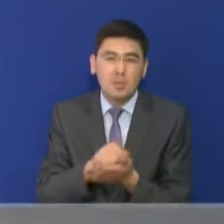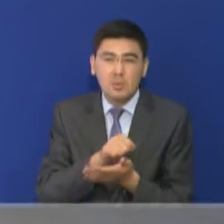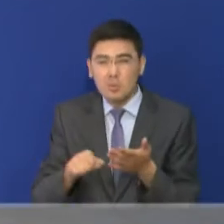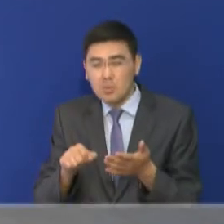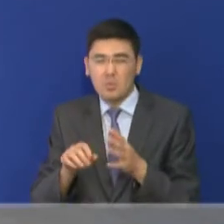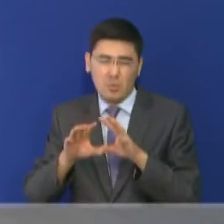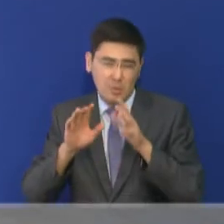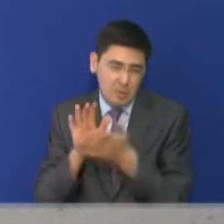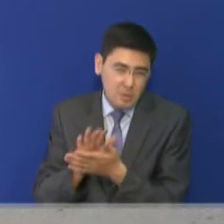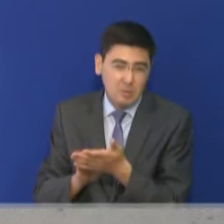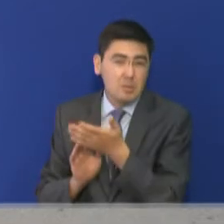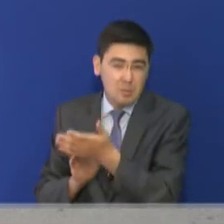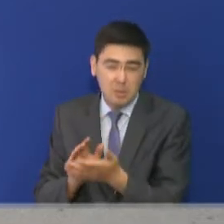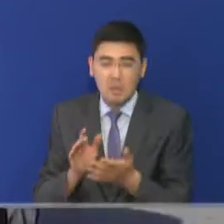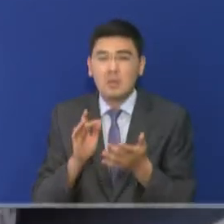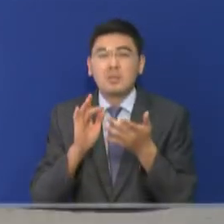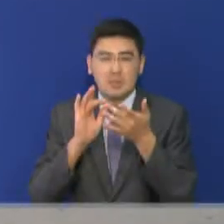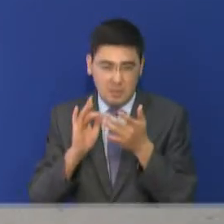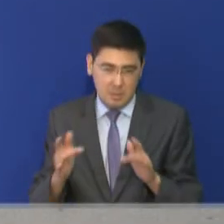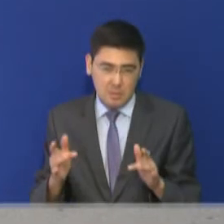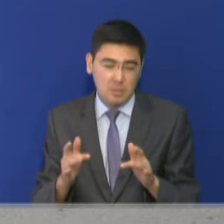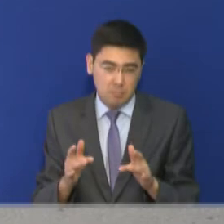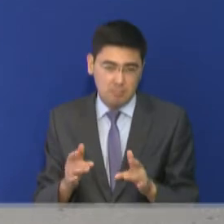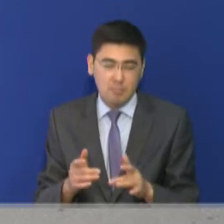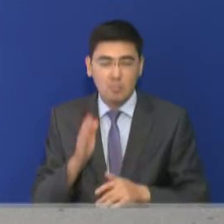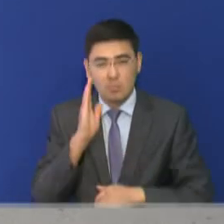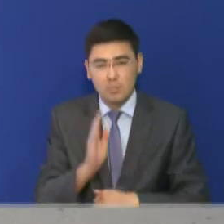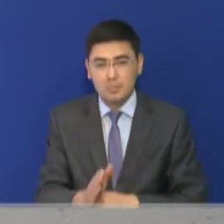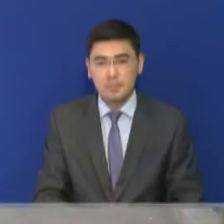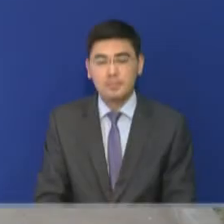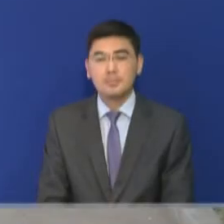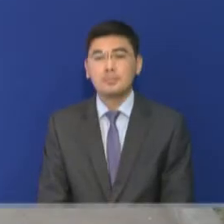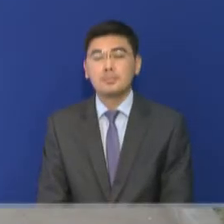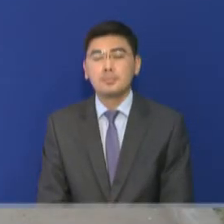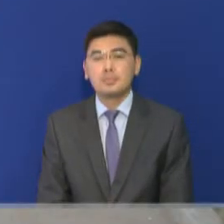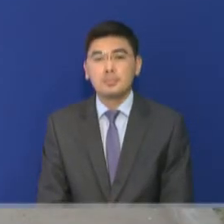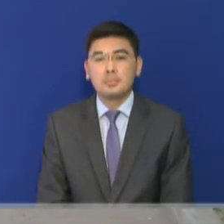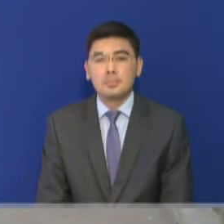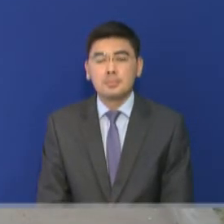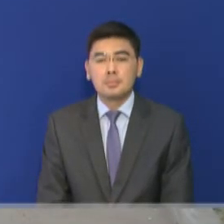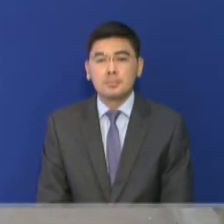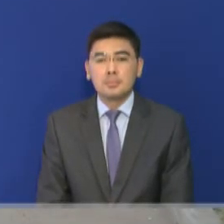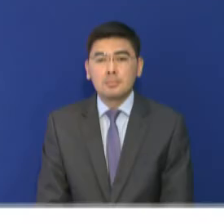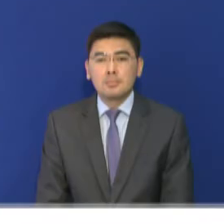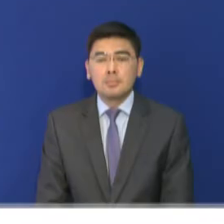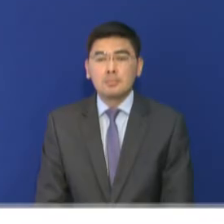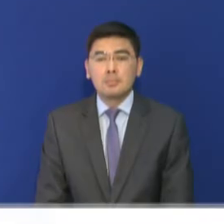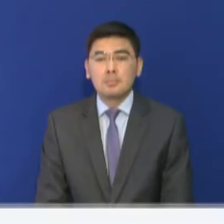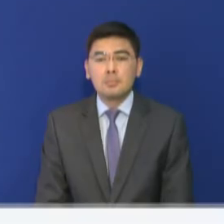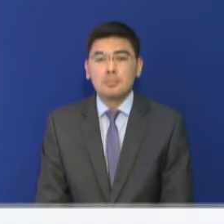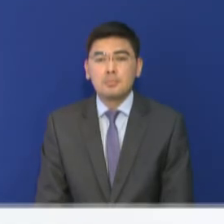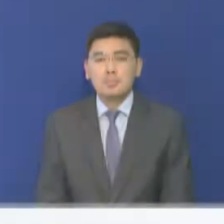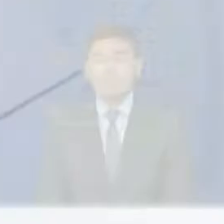беру электрондық тәсілмен жүзеге асырылады. Рыскүл Адвасова, Сәуле Байғалиева, Семей телеарнасы.